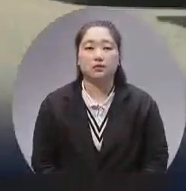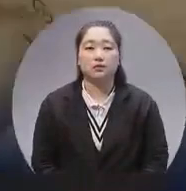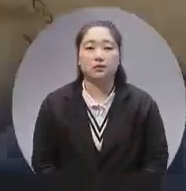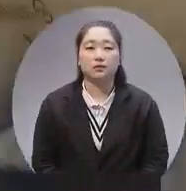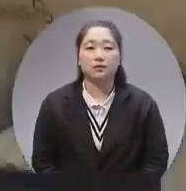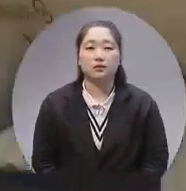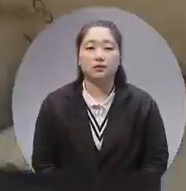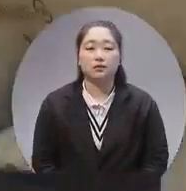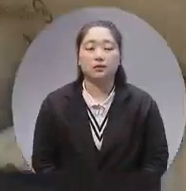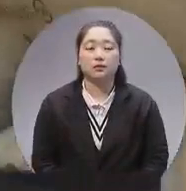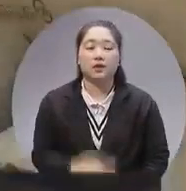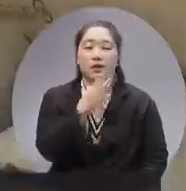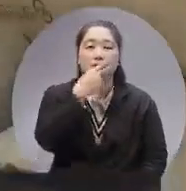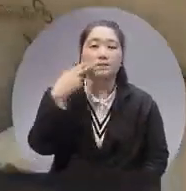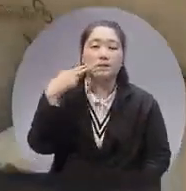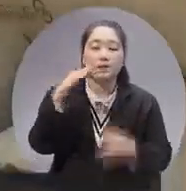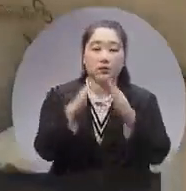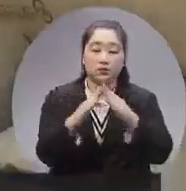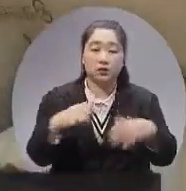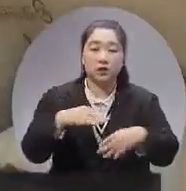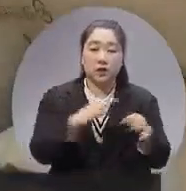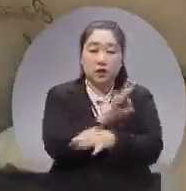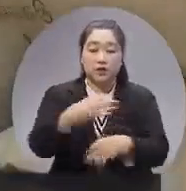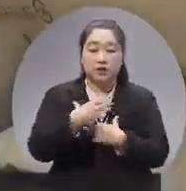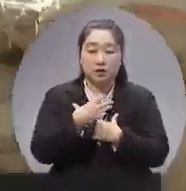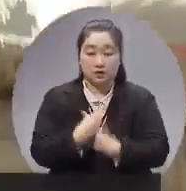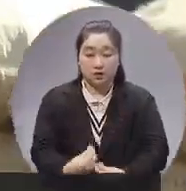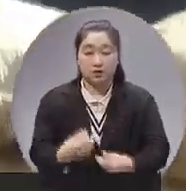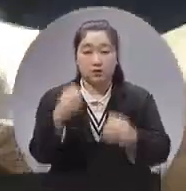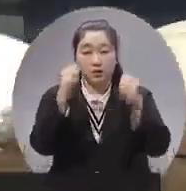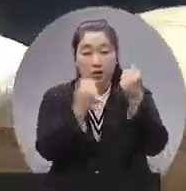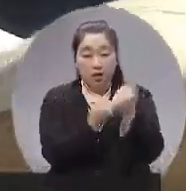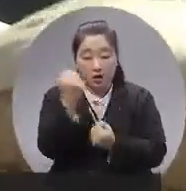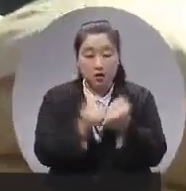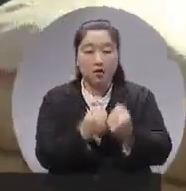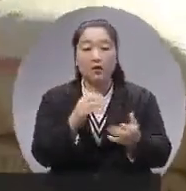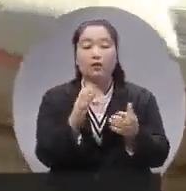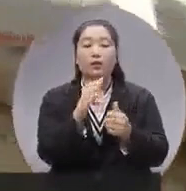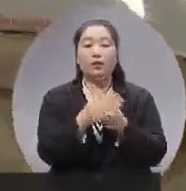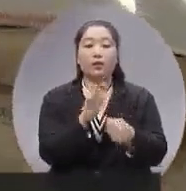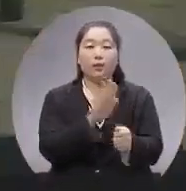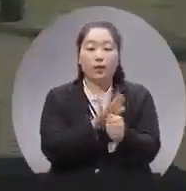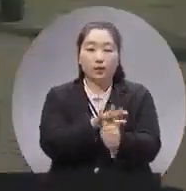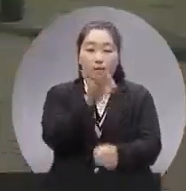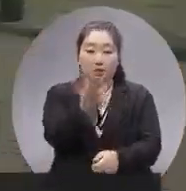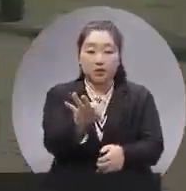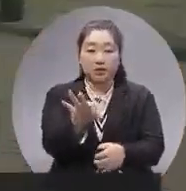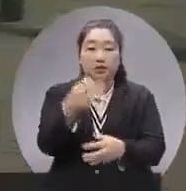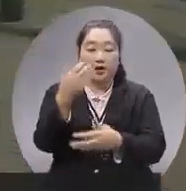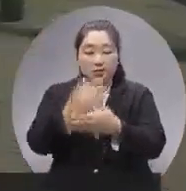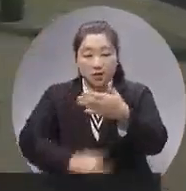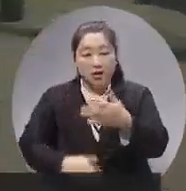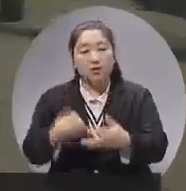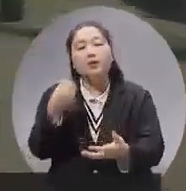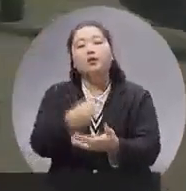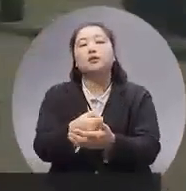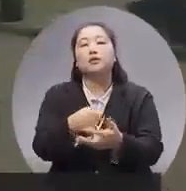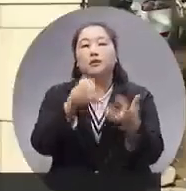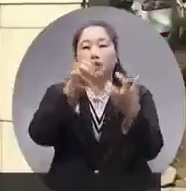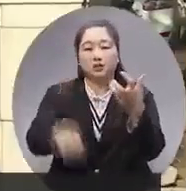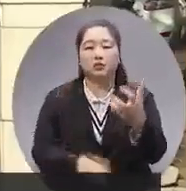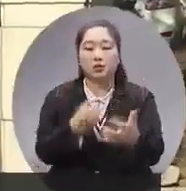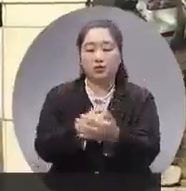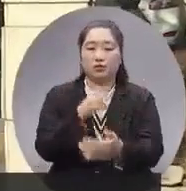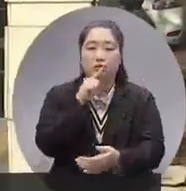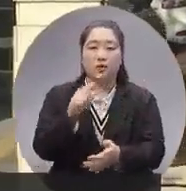있거든요. 음성군은 행안부 유권 해석을 받아 보조금 지급 등 기타 지원을 차감해 결정했다는 입장입니다.